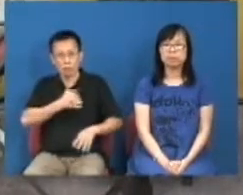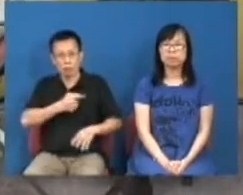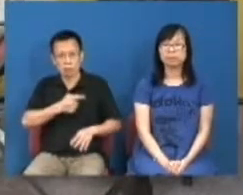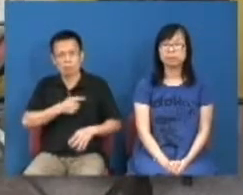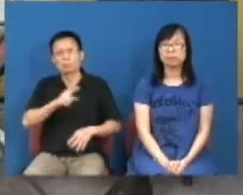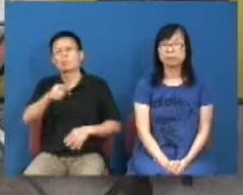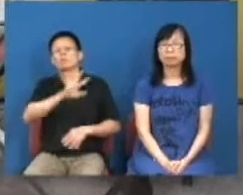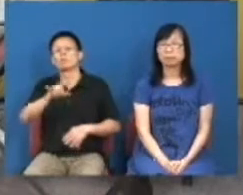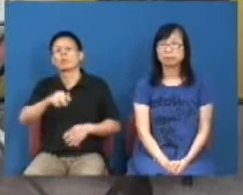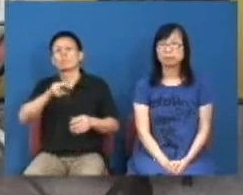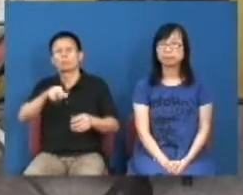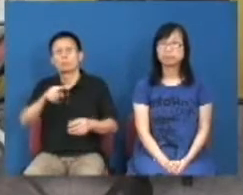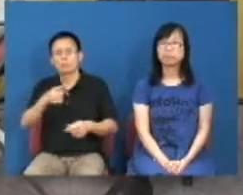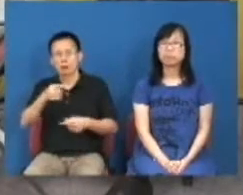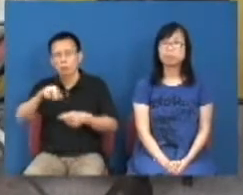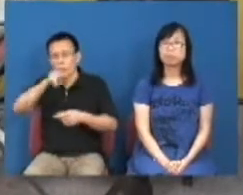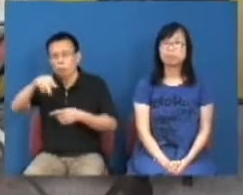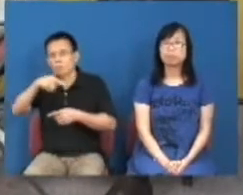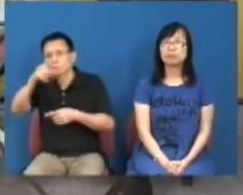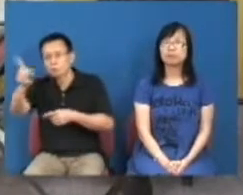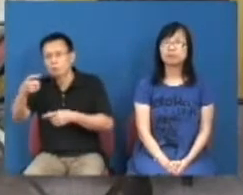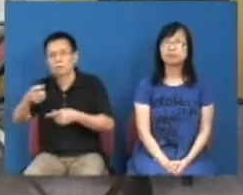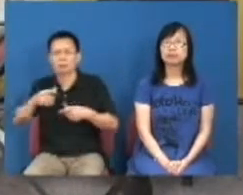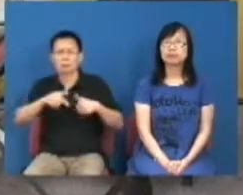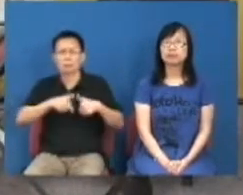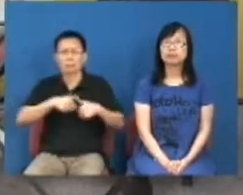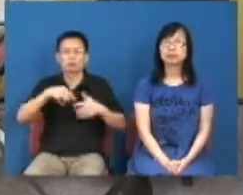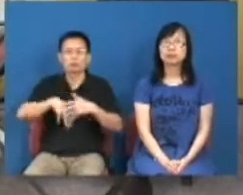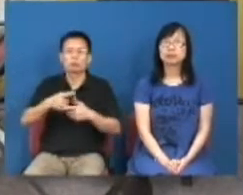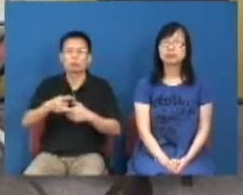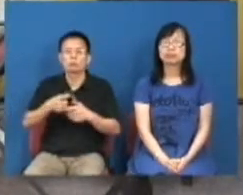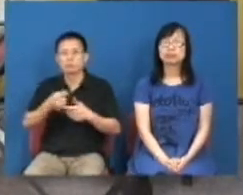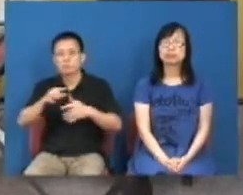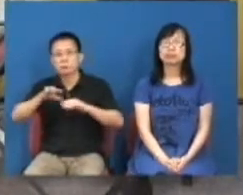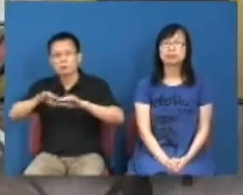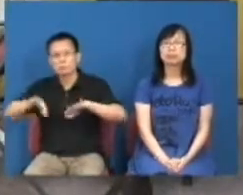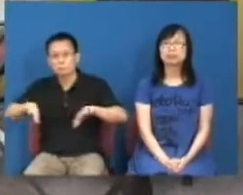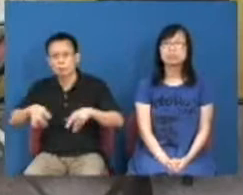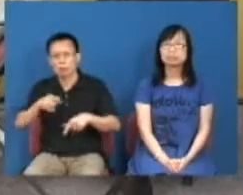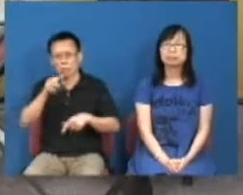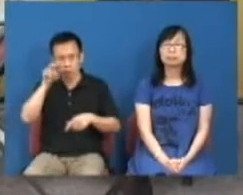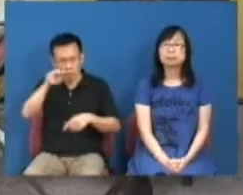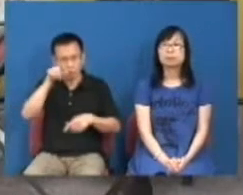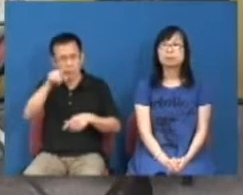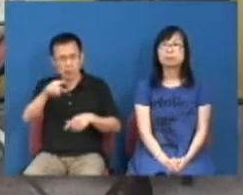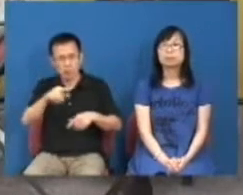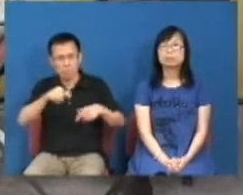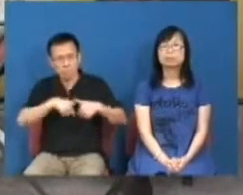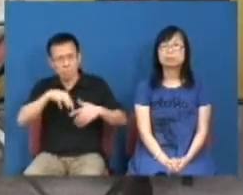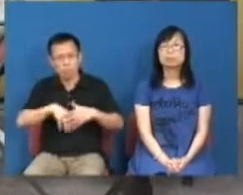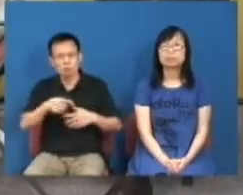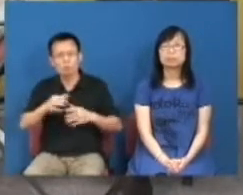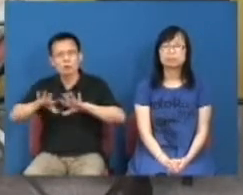佢？係、不如唔好揾佢啦，揾第二個，不如揾你心儀嗰個啦。咁輪到我又睇下，究竟你心儀嗰個係咪我信